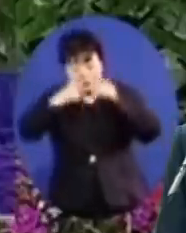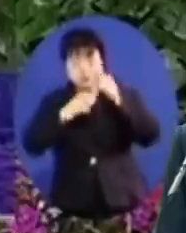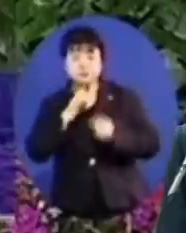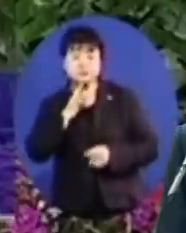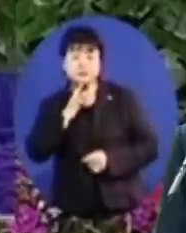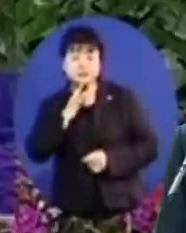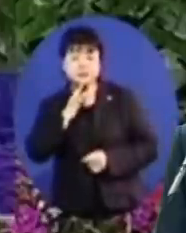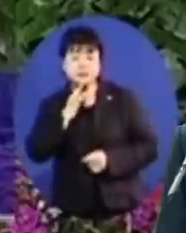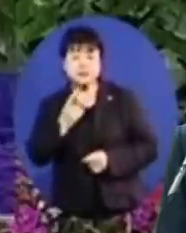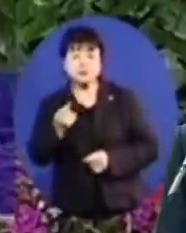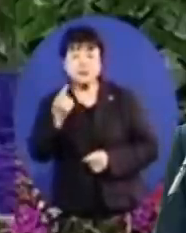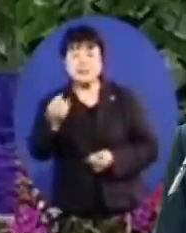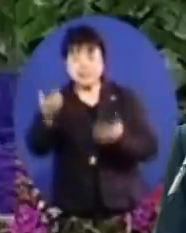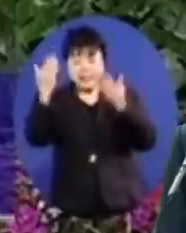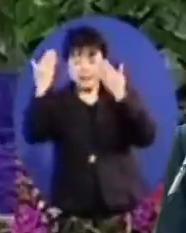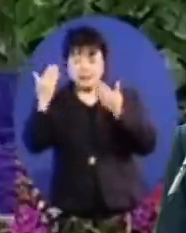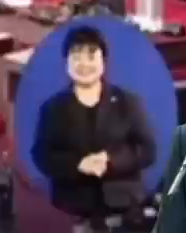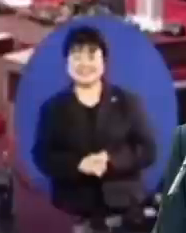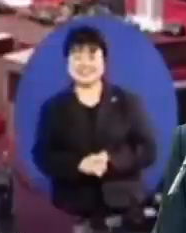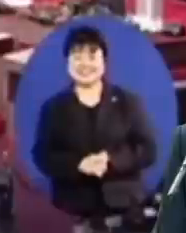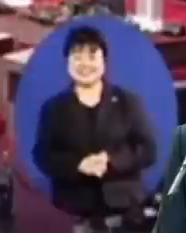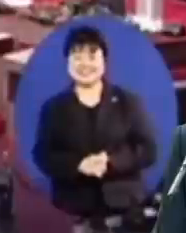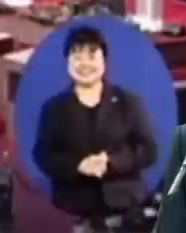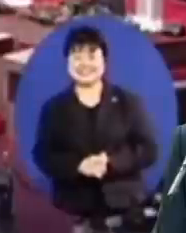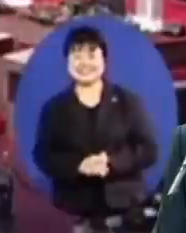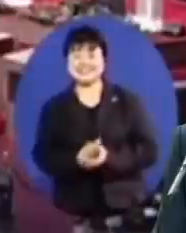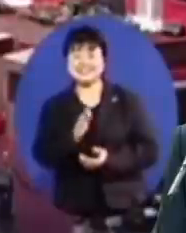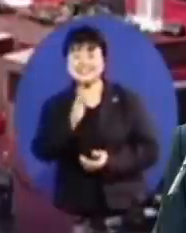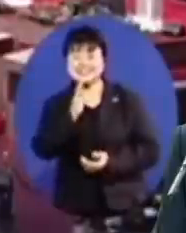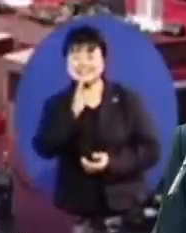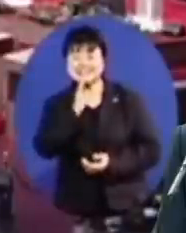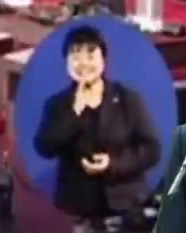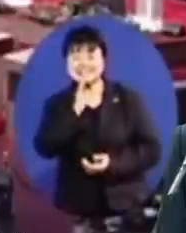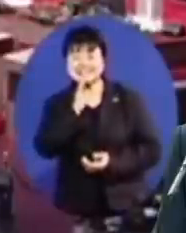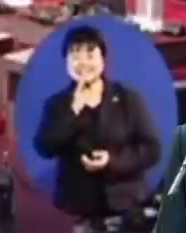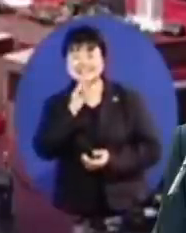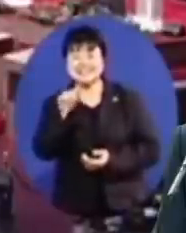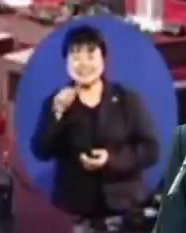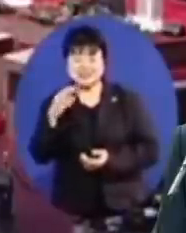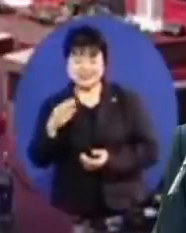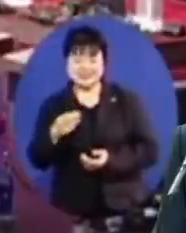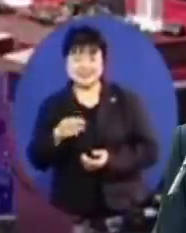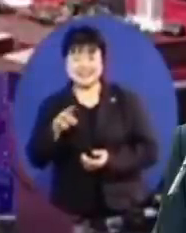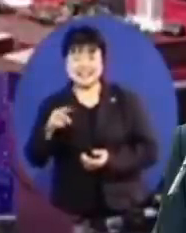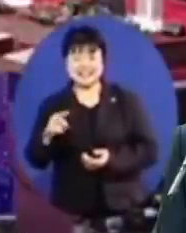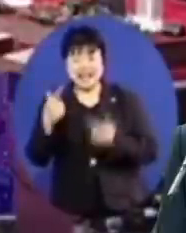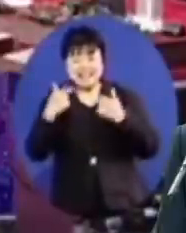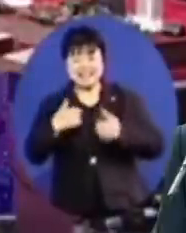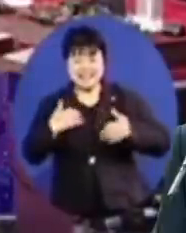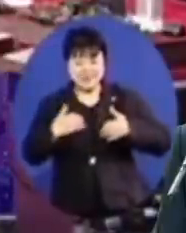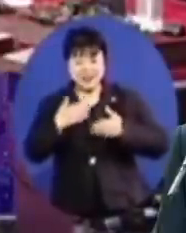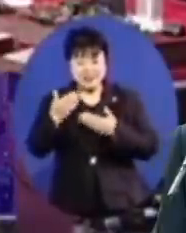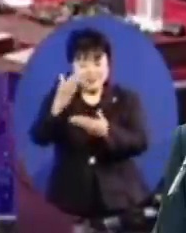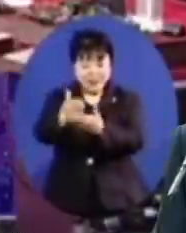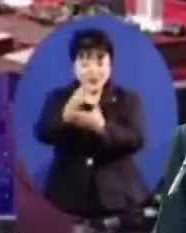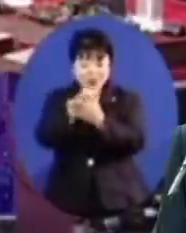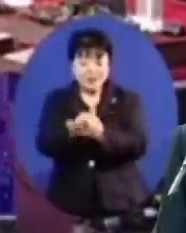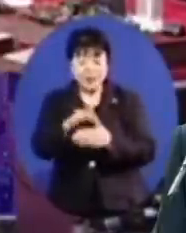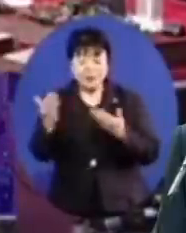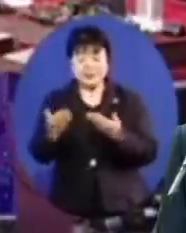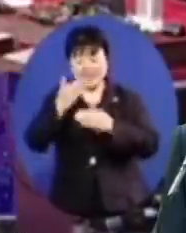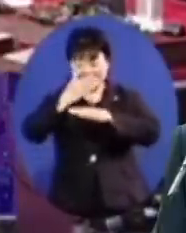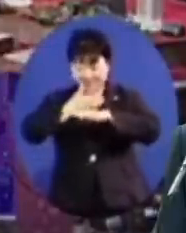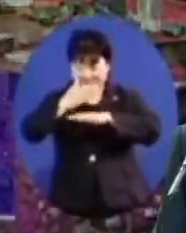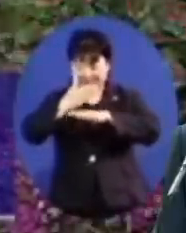뿐이요 신속히 가니 우리가 날아가나이다. 데살로니가 전서 5장 16절로 18절에 항상 기뻐하라 쉬지 말고 기도하라 범사에